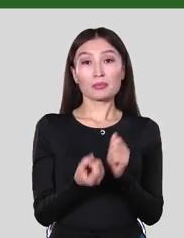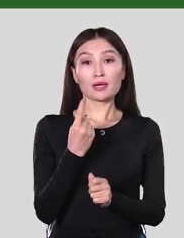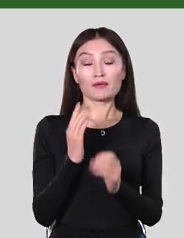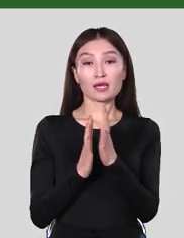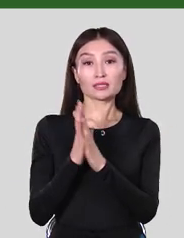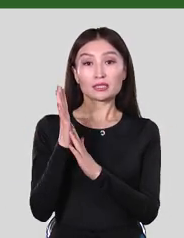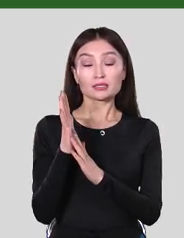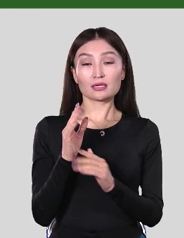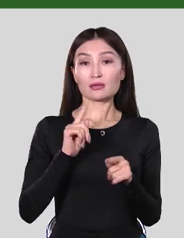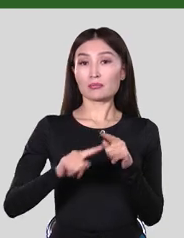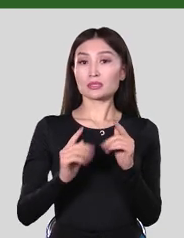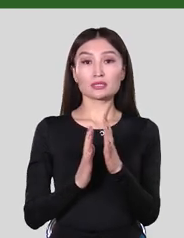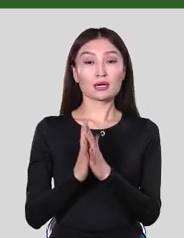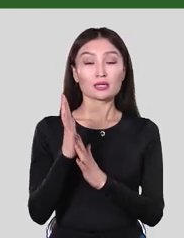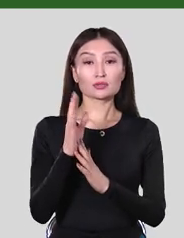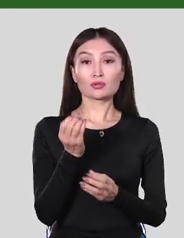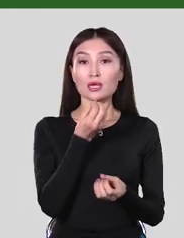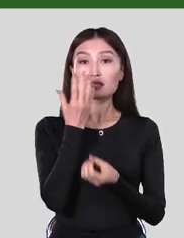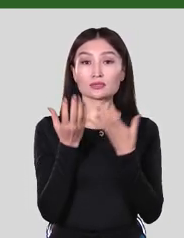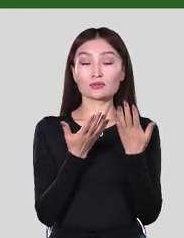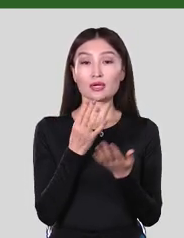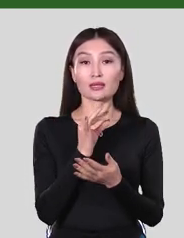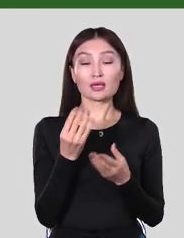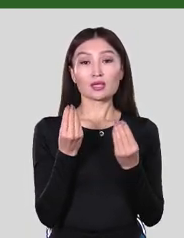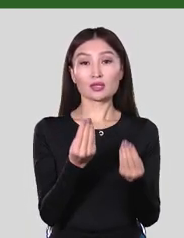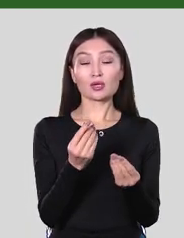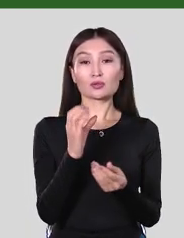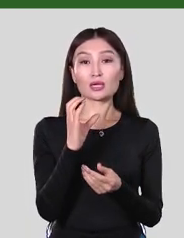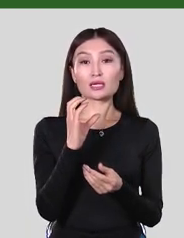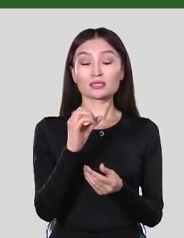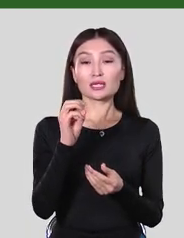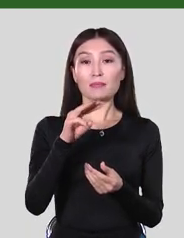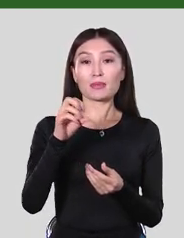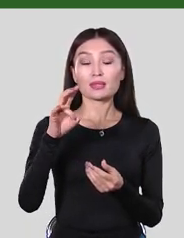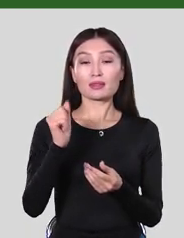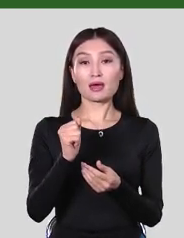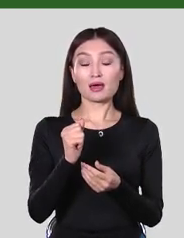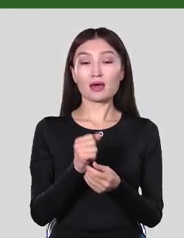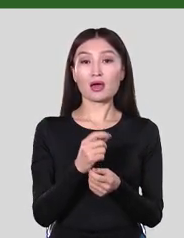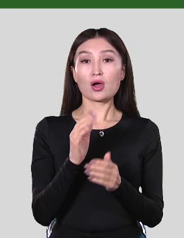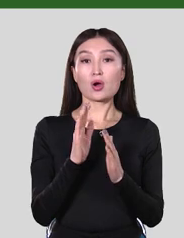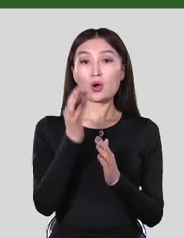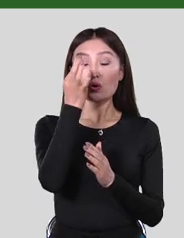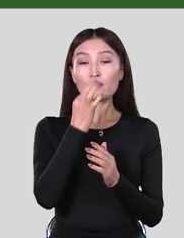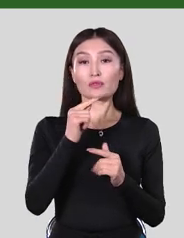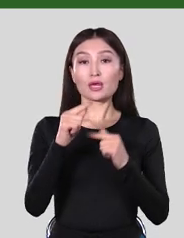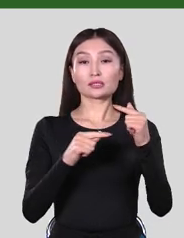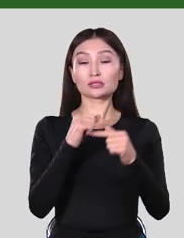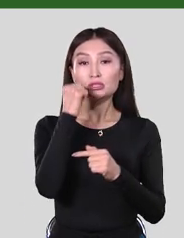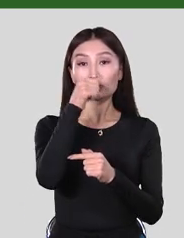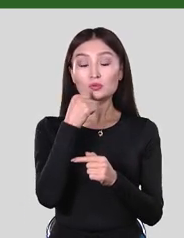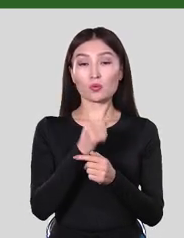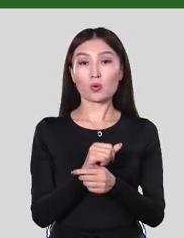растения. Они быстро растут, зацветают и дают семена, которые прорастают ровно через год, в